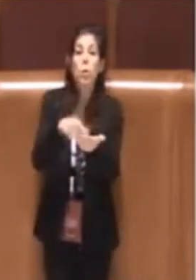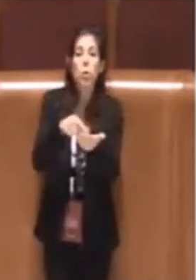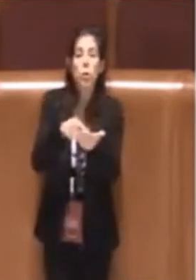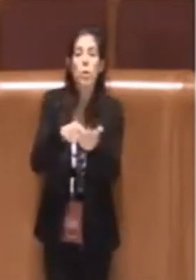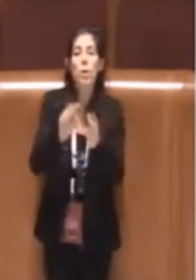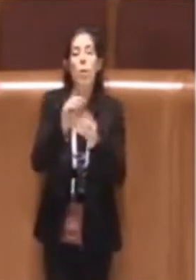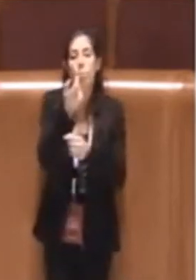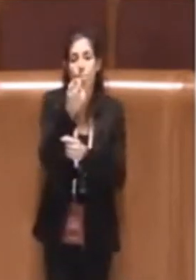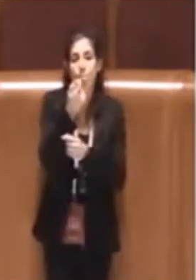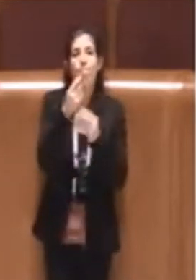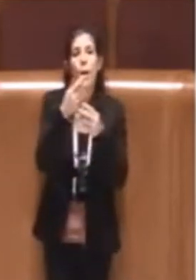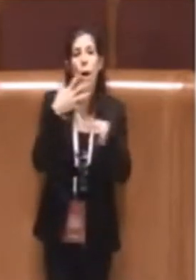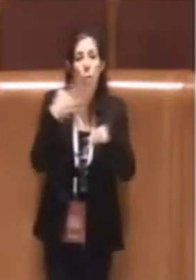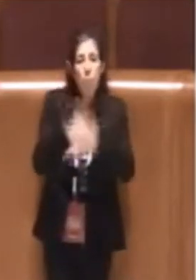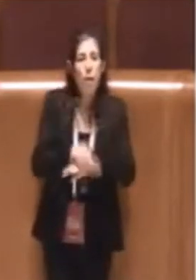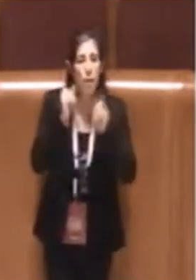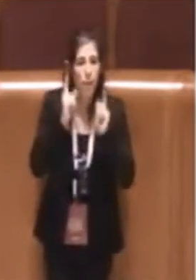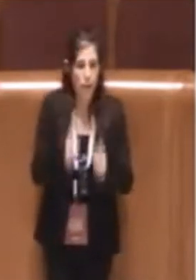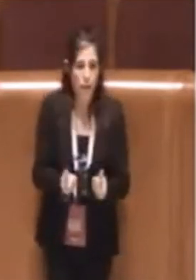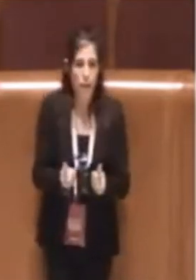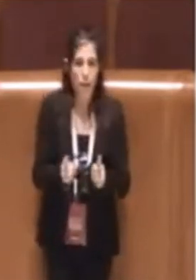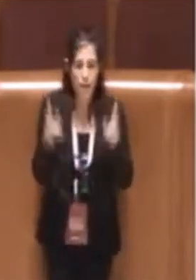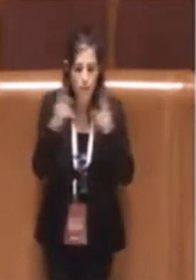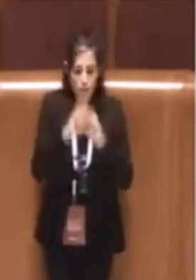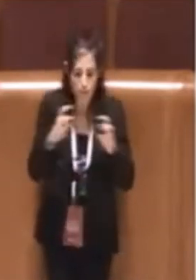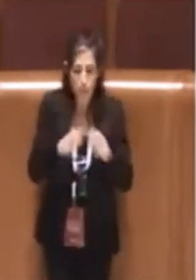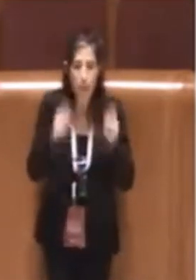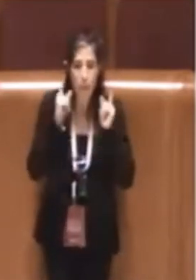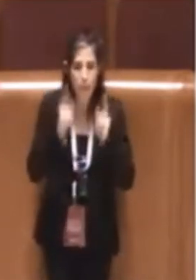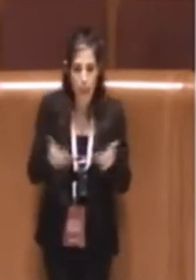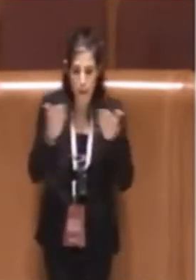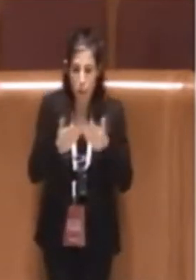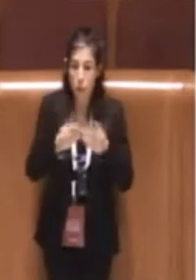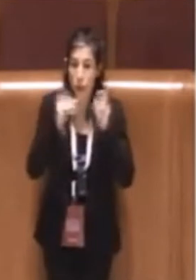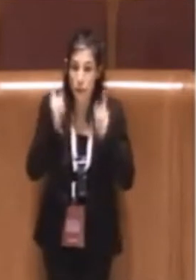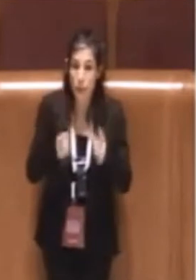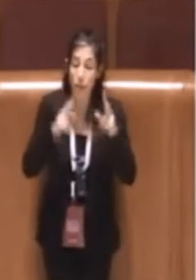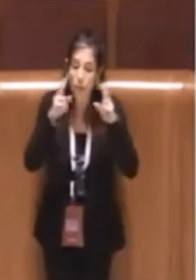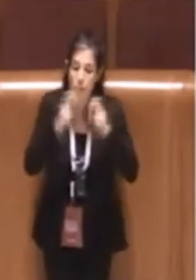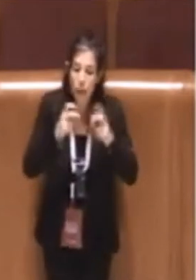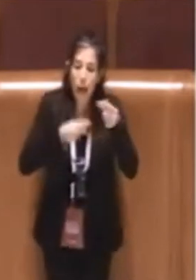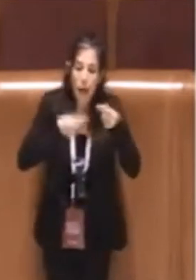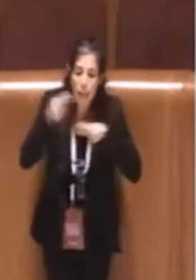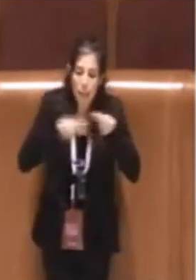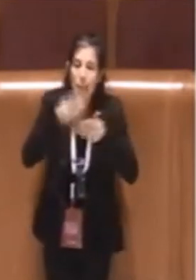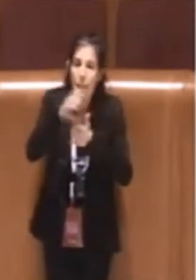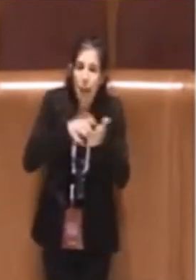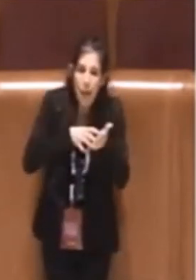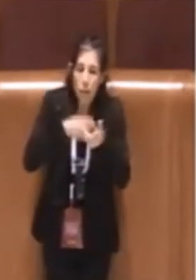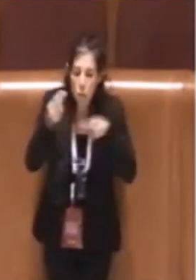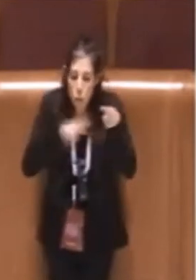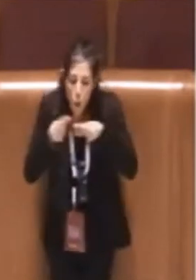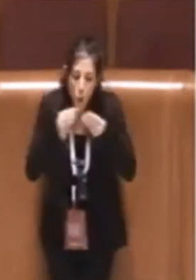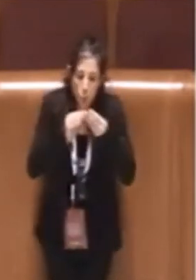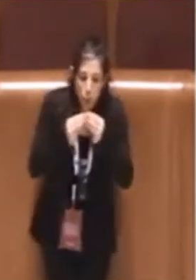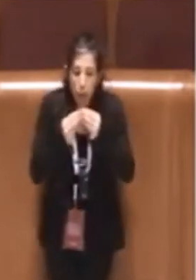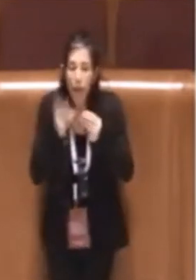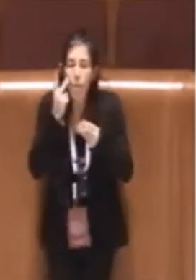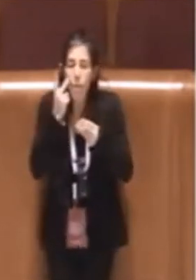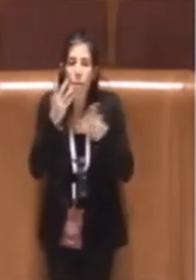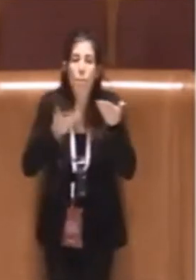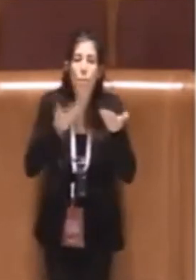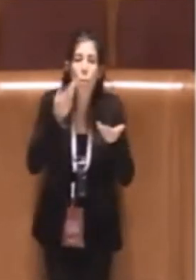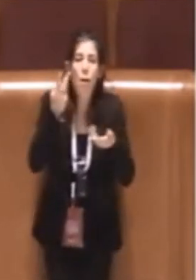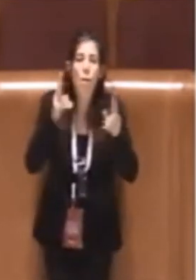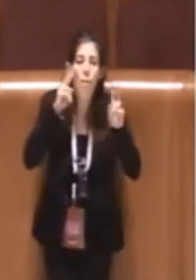va approfondita e va analizzato il testo verificandone la fattibilità in